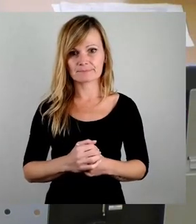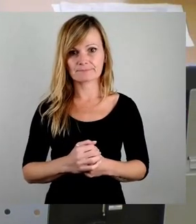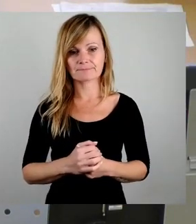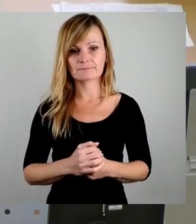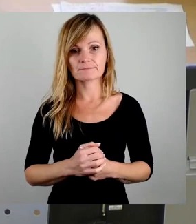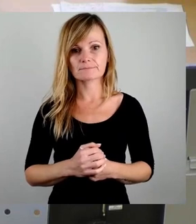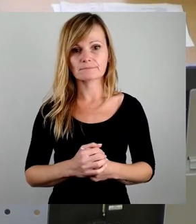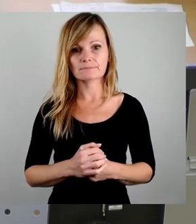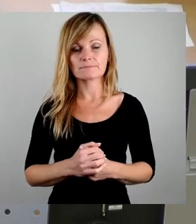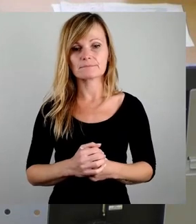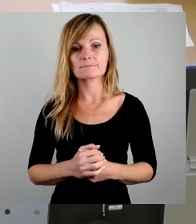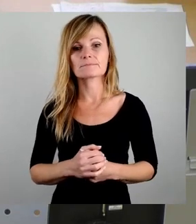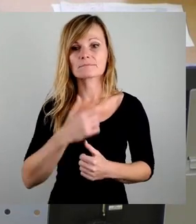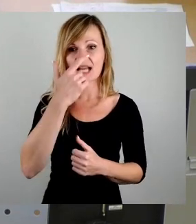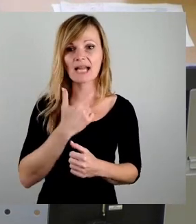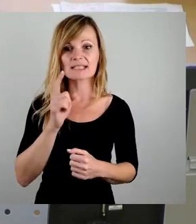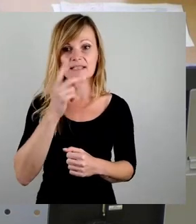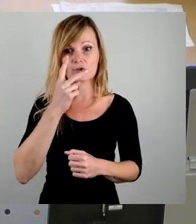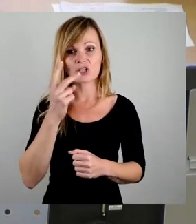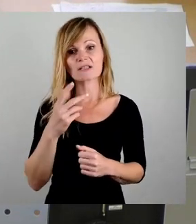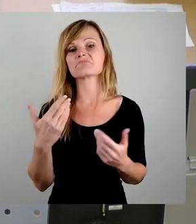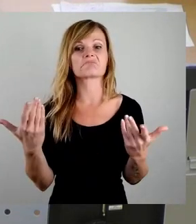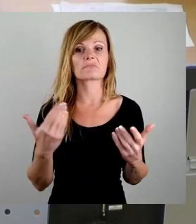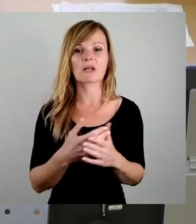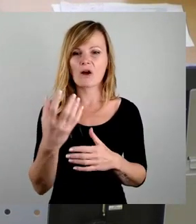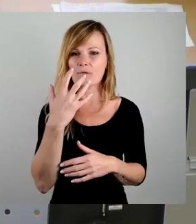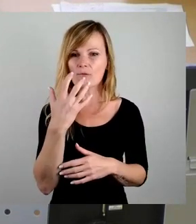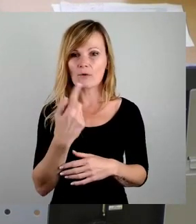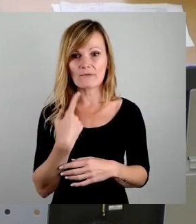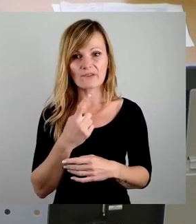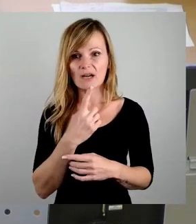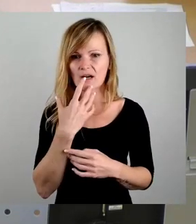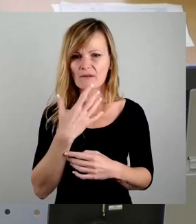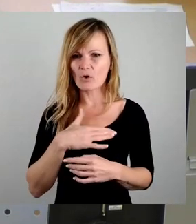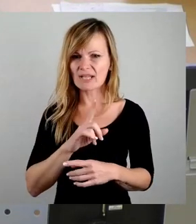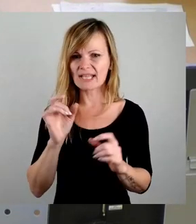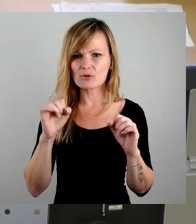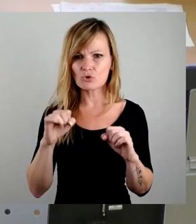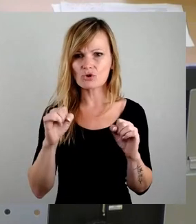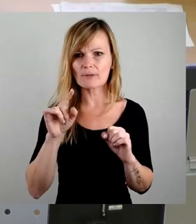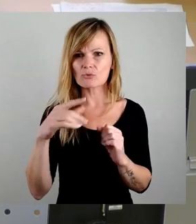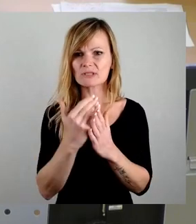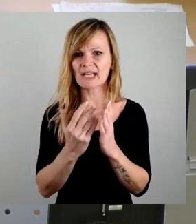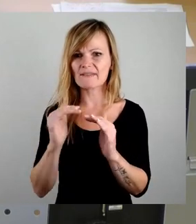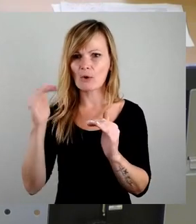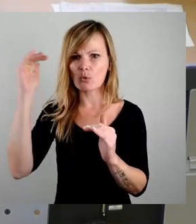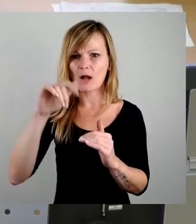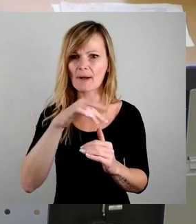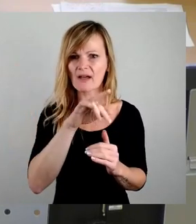ich hab's ernsthaft nicht verstanden. Also irgendwie wirft er uns vor, dass wir nie zustimmen wollen zur Tariferhöhung, aber die AfD will wohl selber